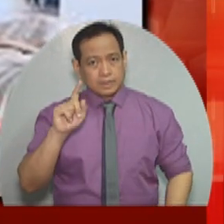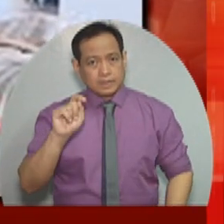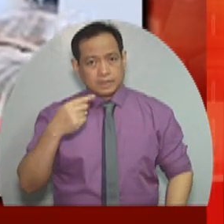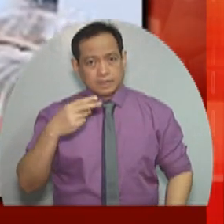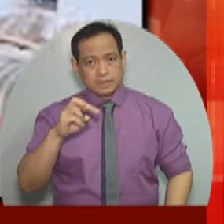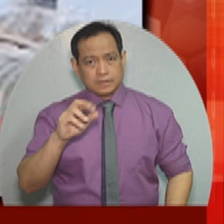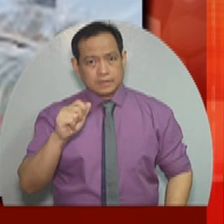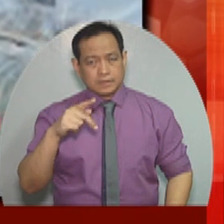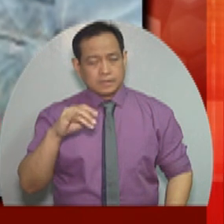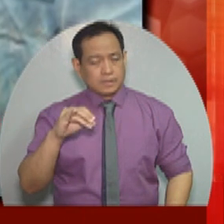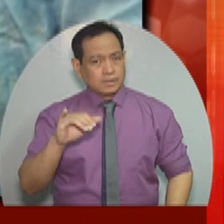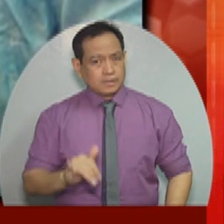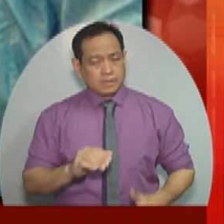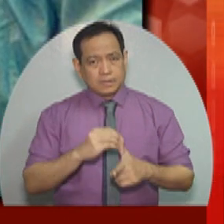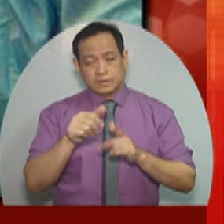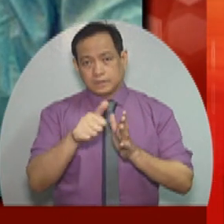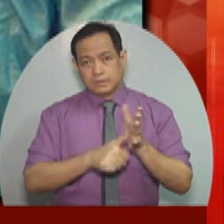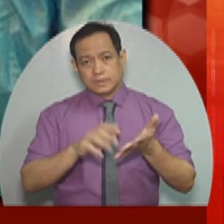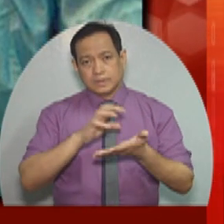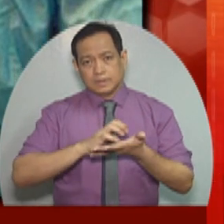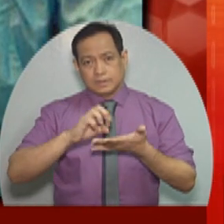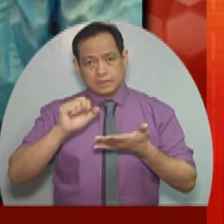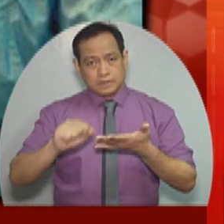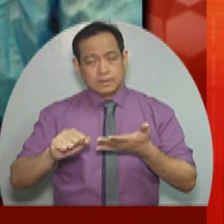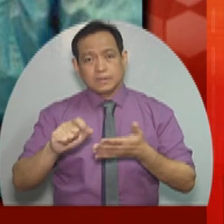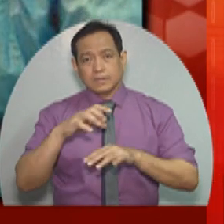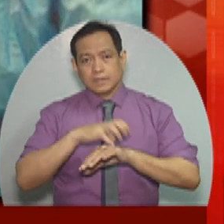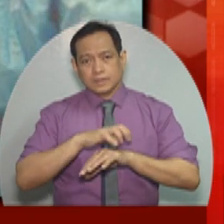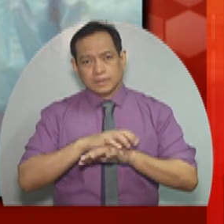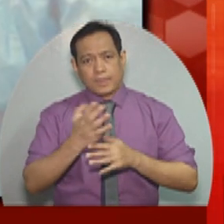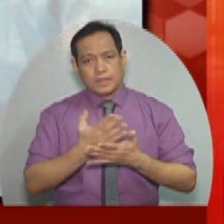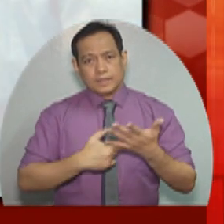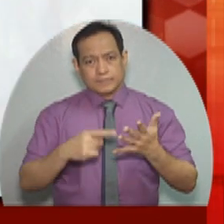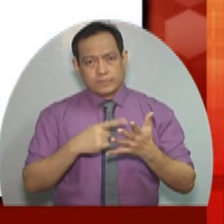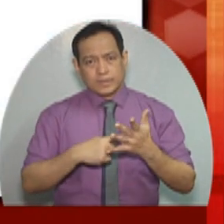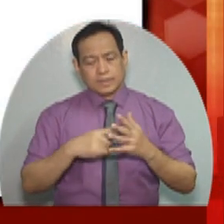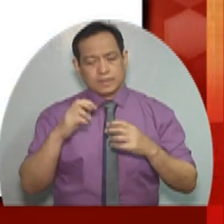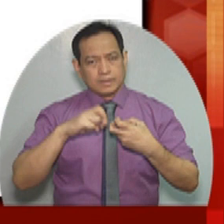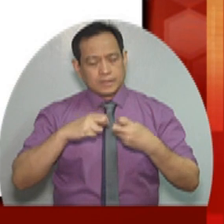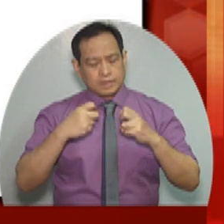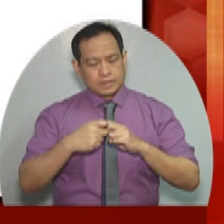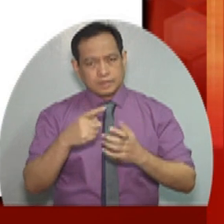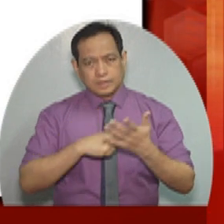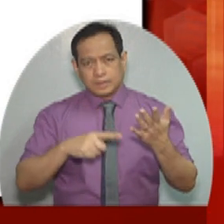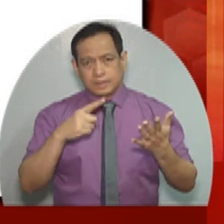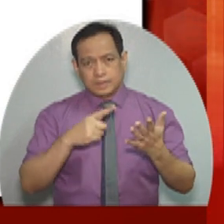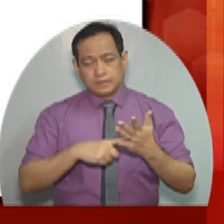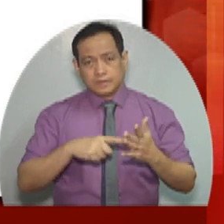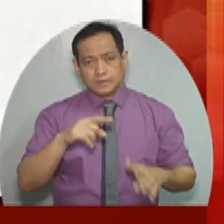radiotherapy, o surgery para tanggalin ang tumor. Isa sa mga maaaring komplikasyon